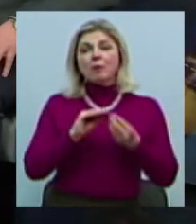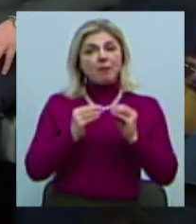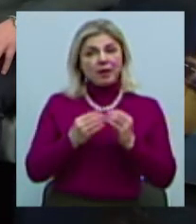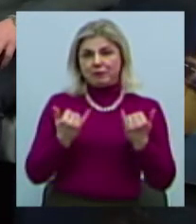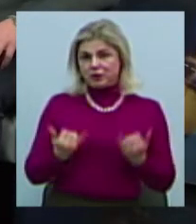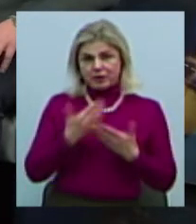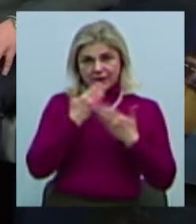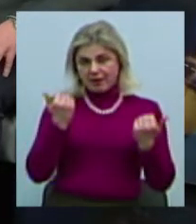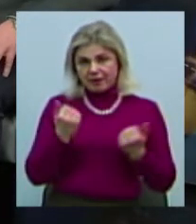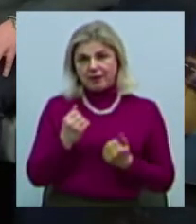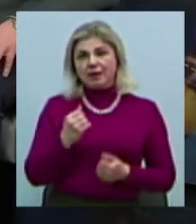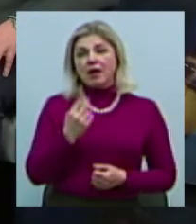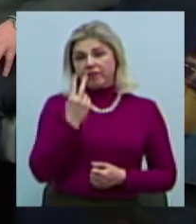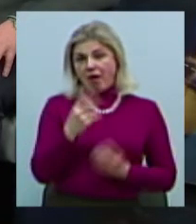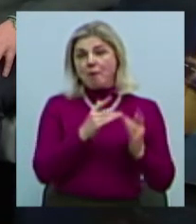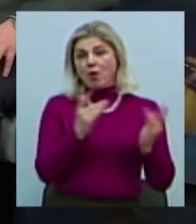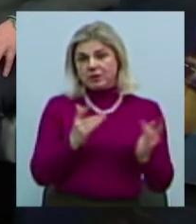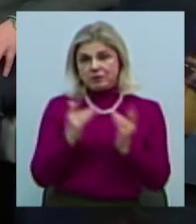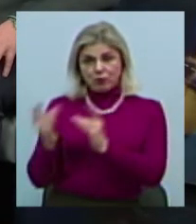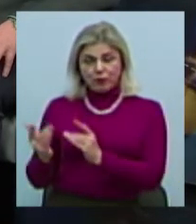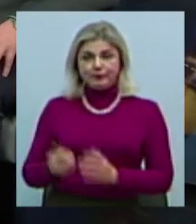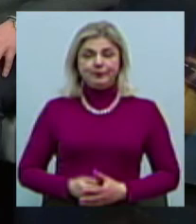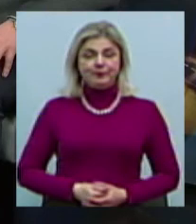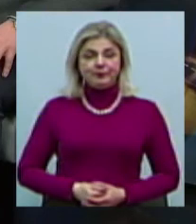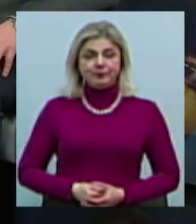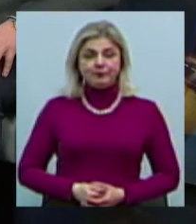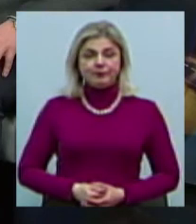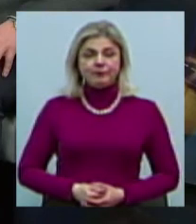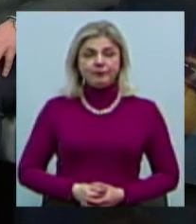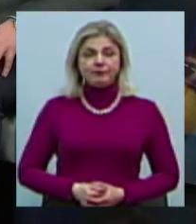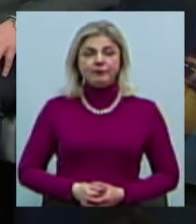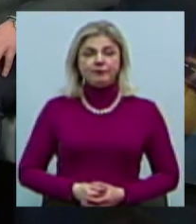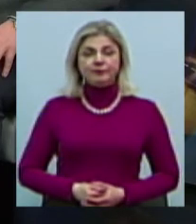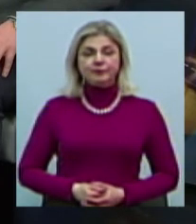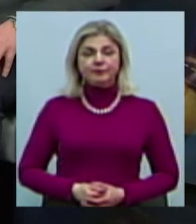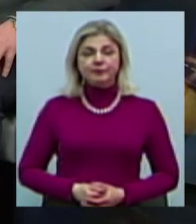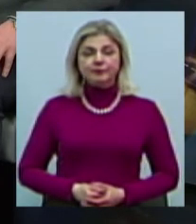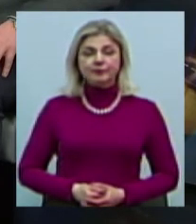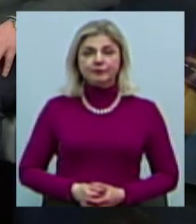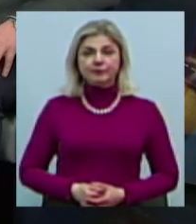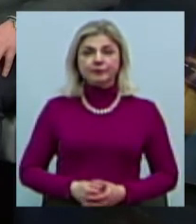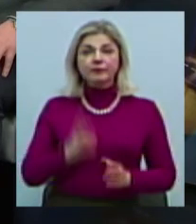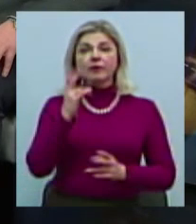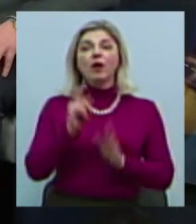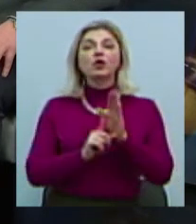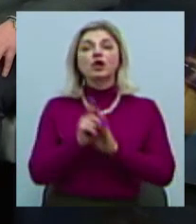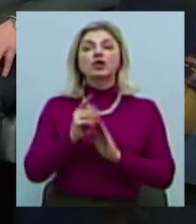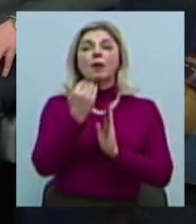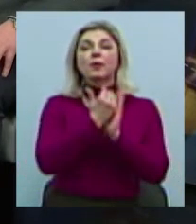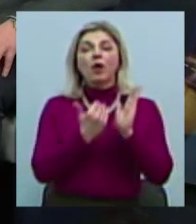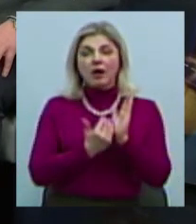мосту і по Южно-Бужському мосту. Все ж таки, от ми на початку програми, у нас вималювався такий